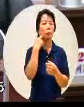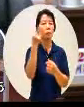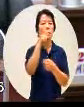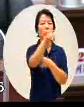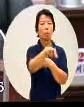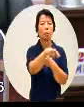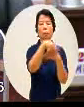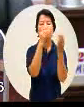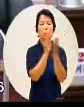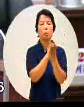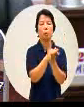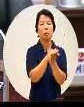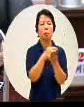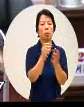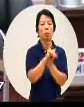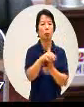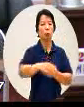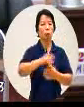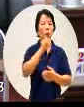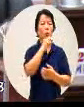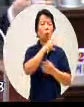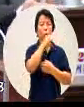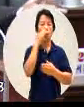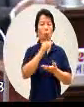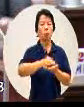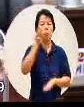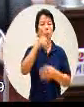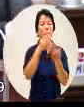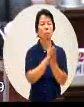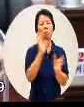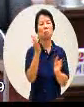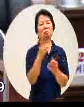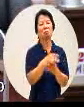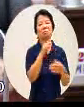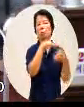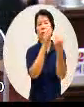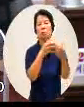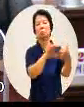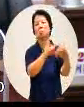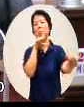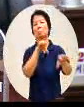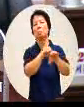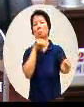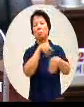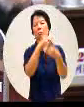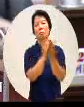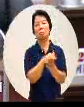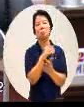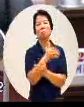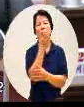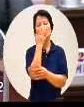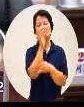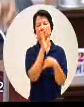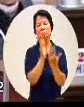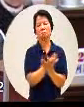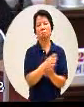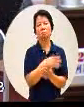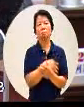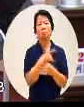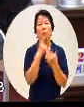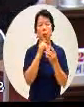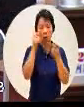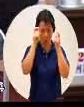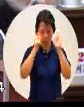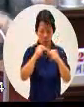呢?常常堵車高雄上班即使見風時間也不會堵車所以十一住行娛樂呢高